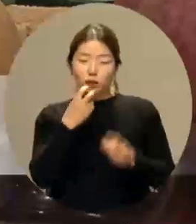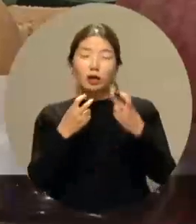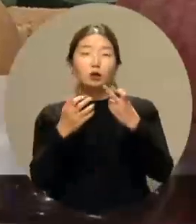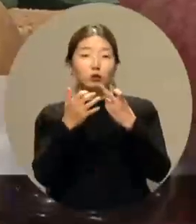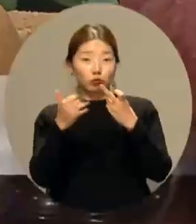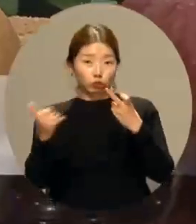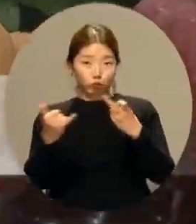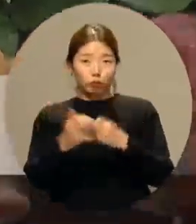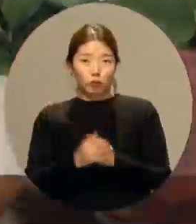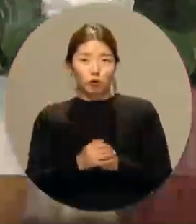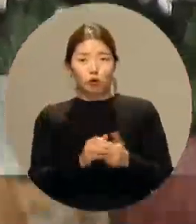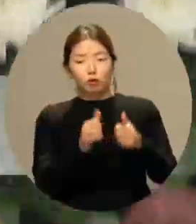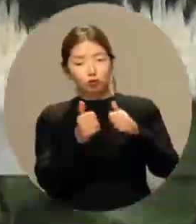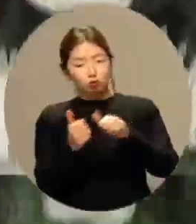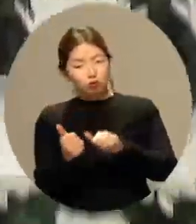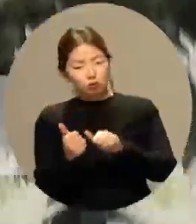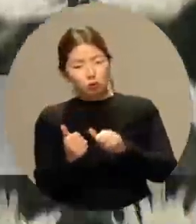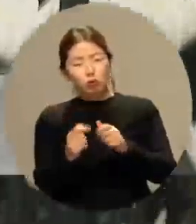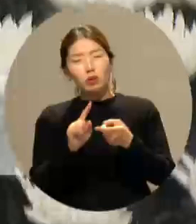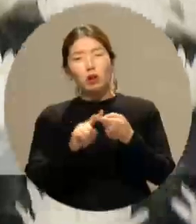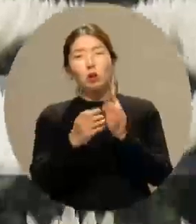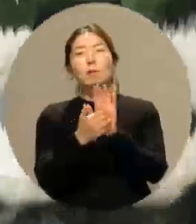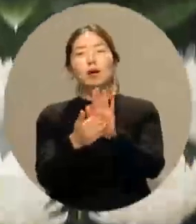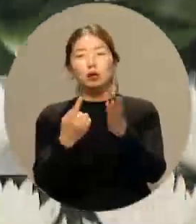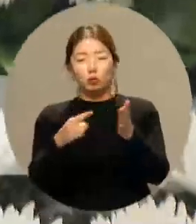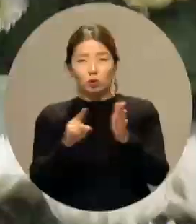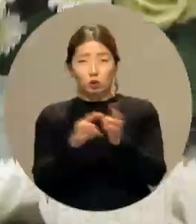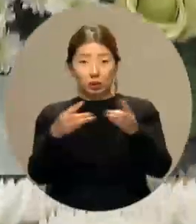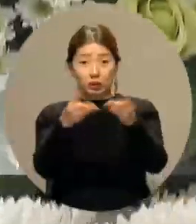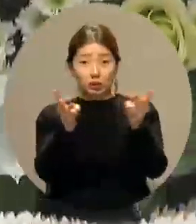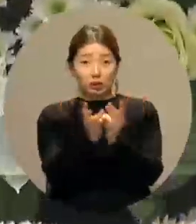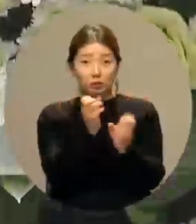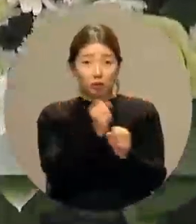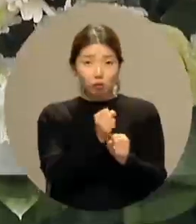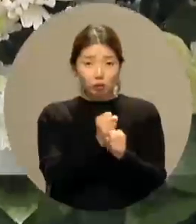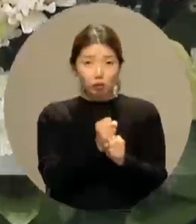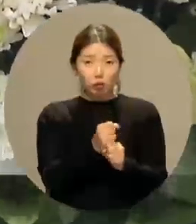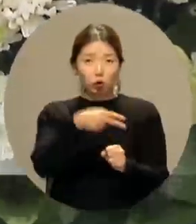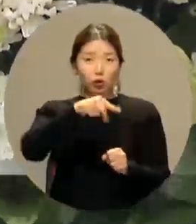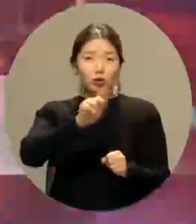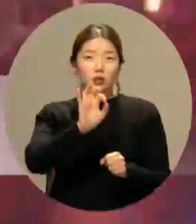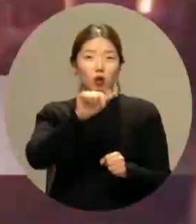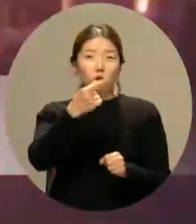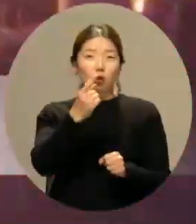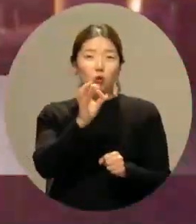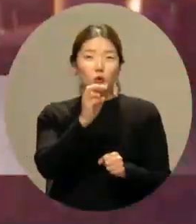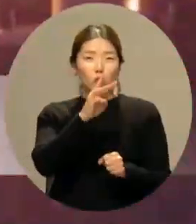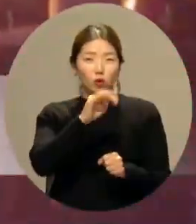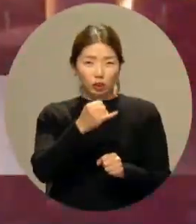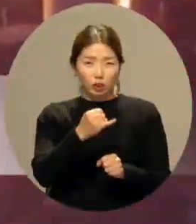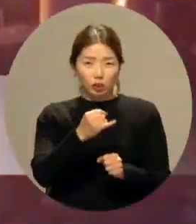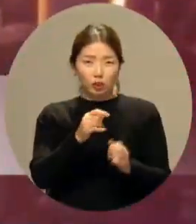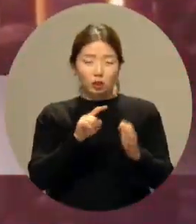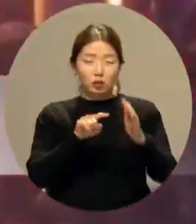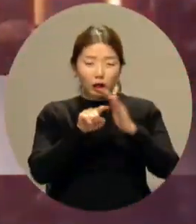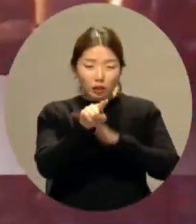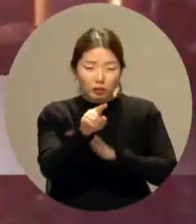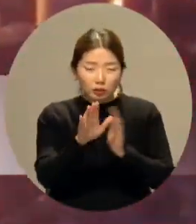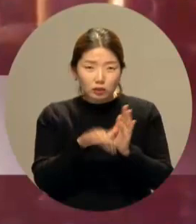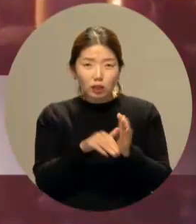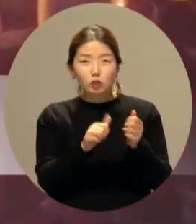12명으로 순직사고 재발 방지의 tf팀을 가동하고 고성공의 소방교가 화재 현장에